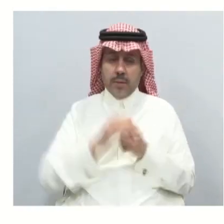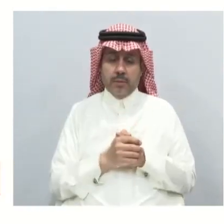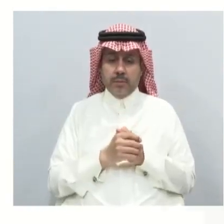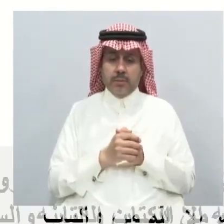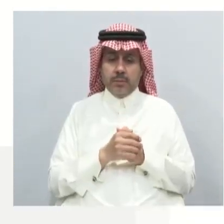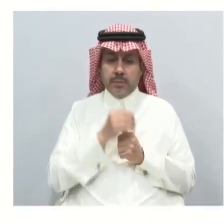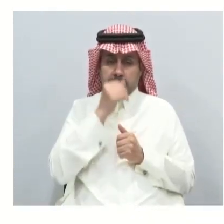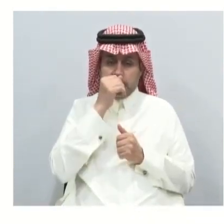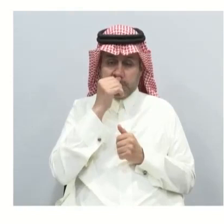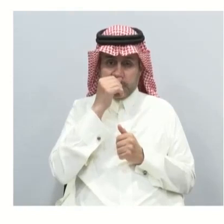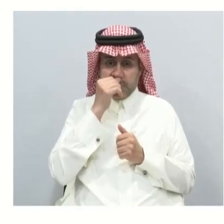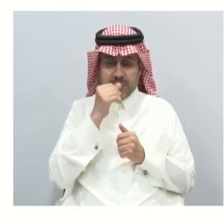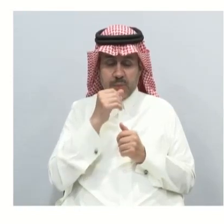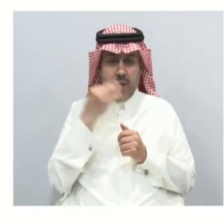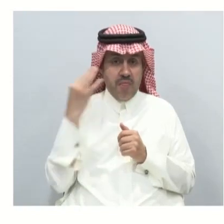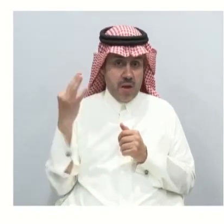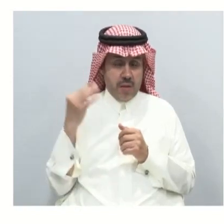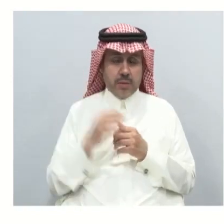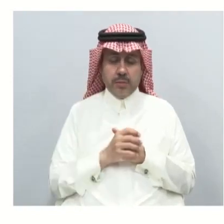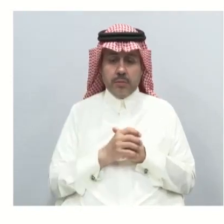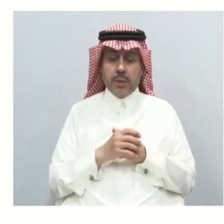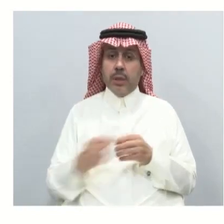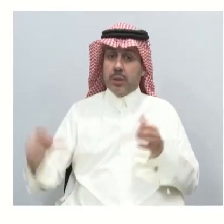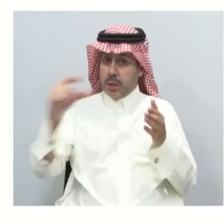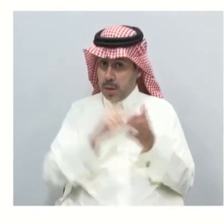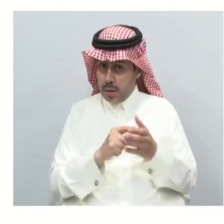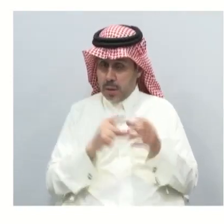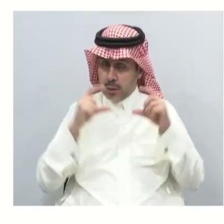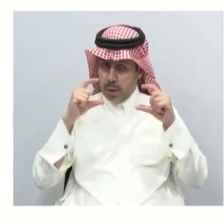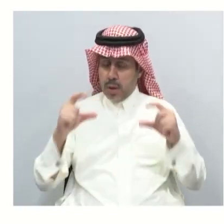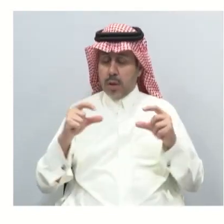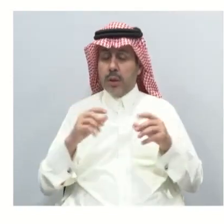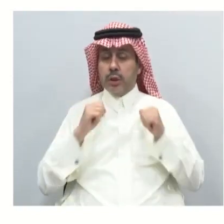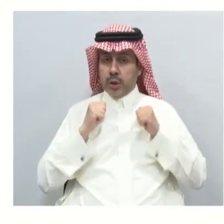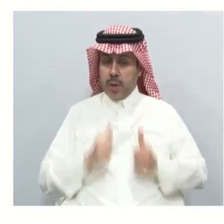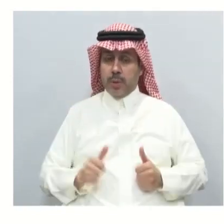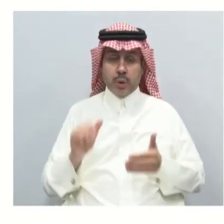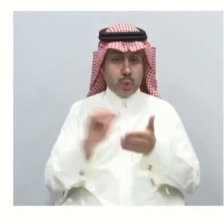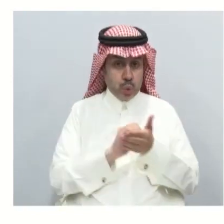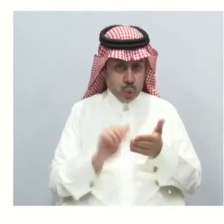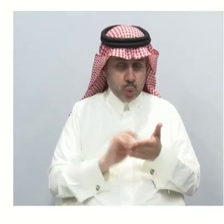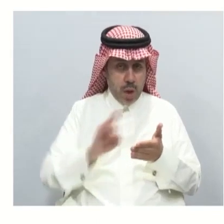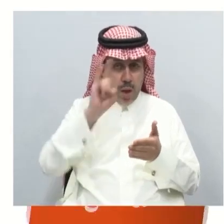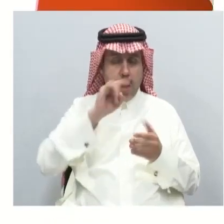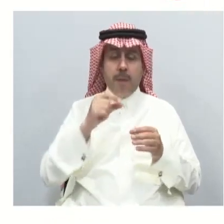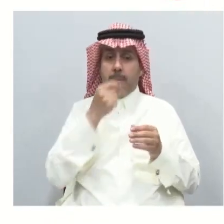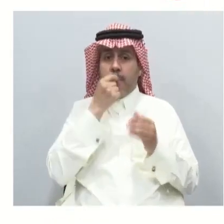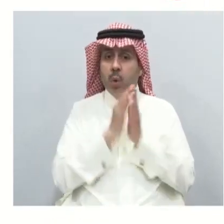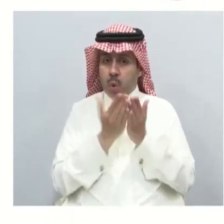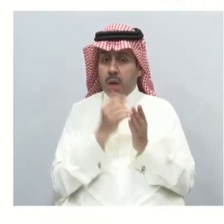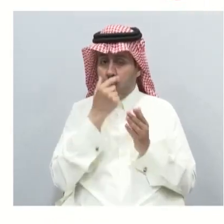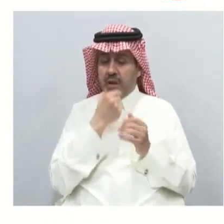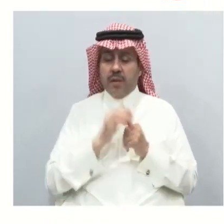ثالثا ان يستدل الطالب على شروط لا اله الا الله من الكتاب والسنه